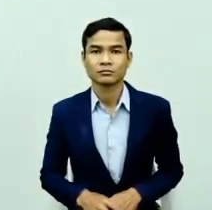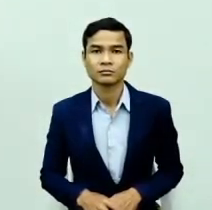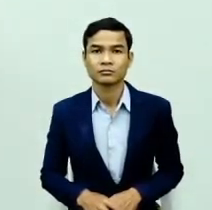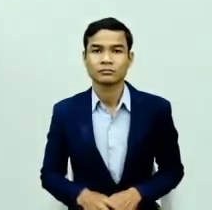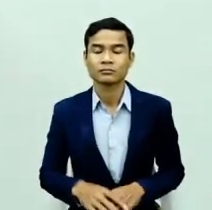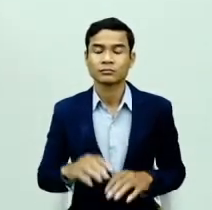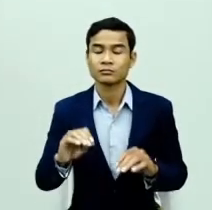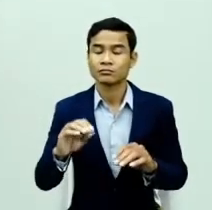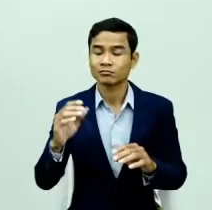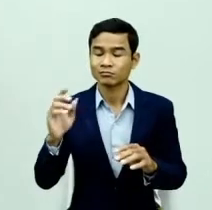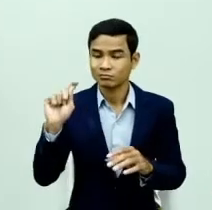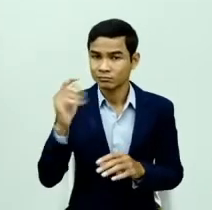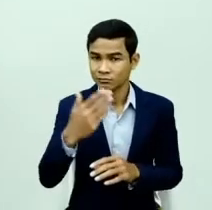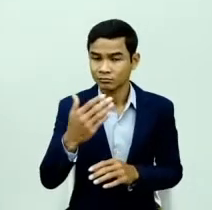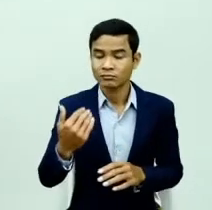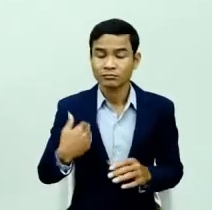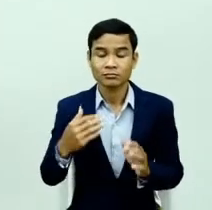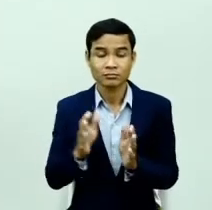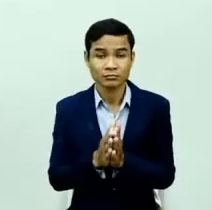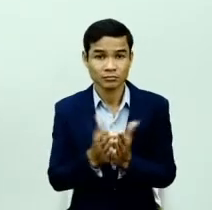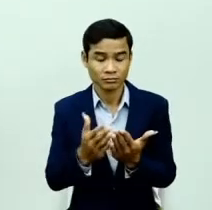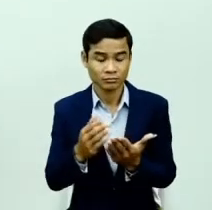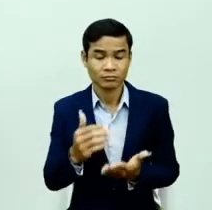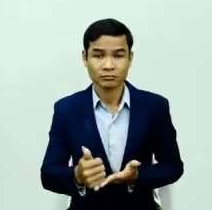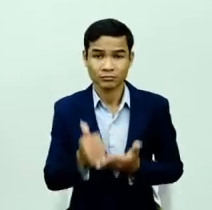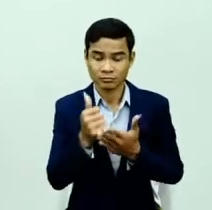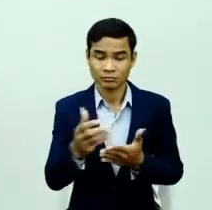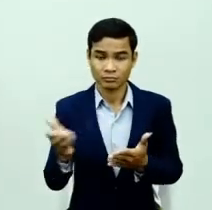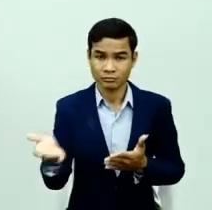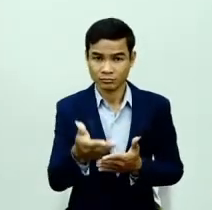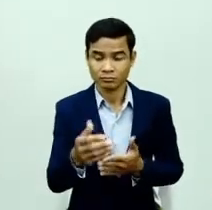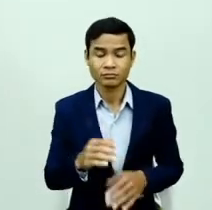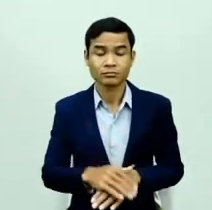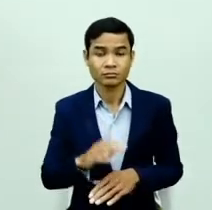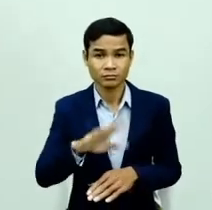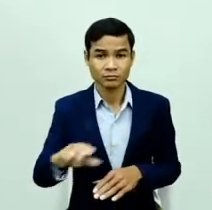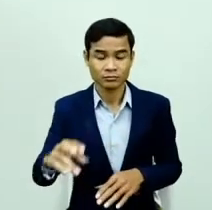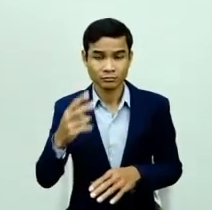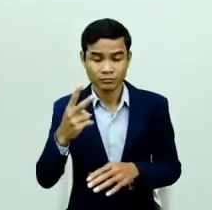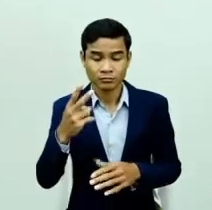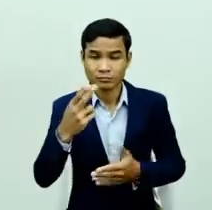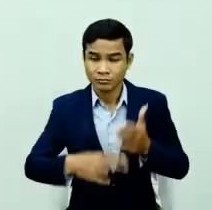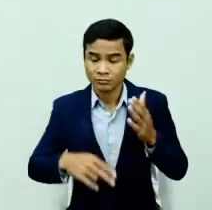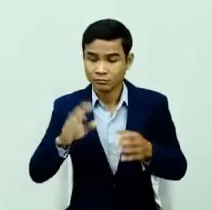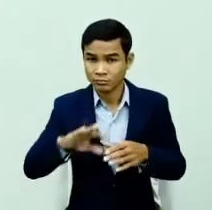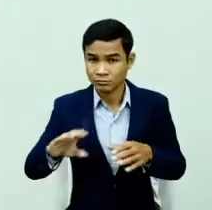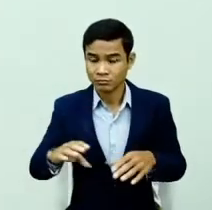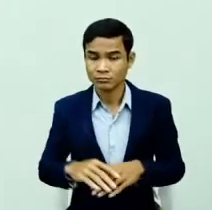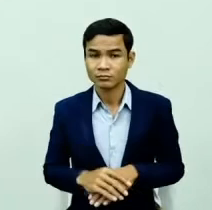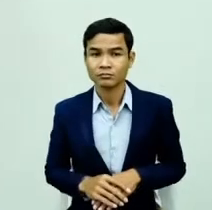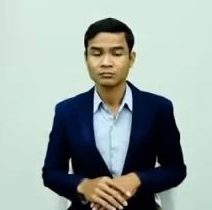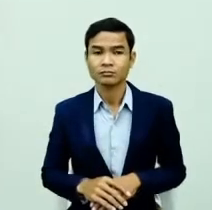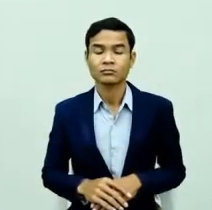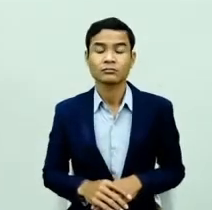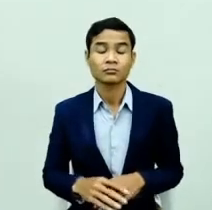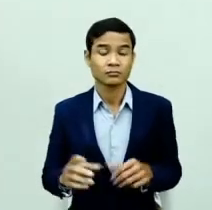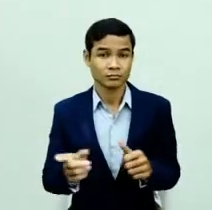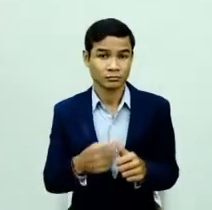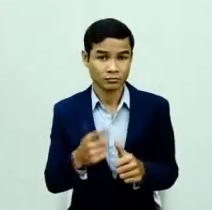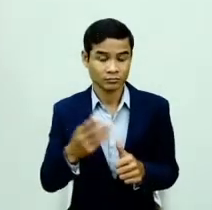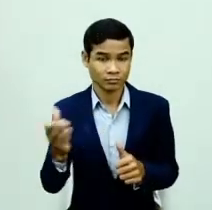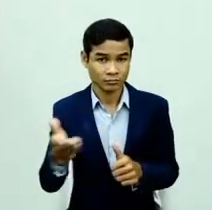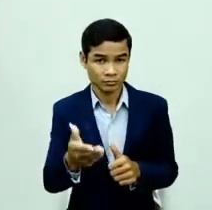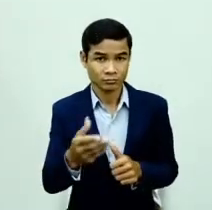Nói cái chữ rụt phía đã miên được nâng xịp phớ Châm núi rồi bỏ cồn Ta chân khơi miên là vậy khá đấy con Chà, chị đồng bốn cứ